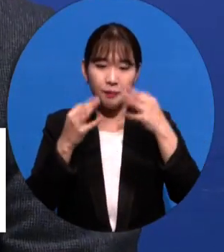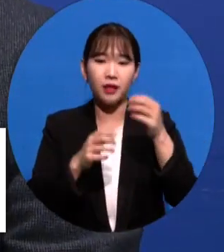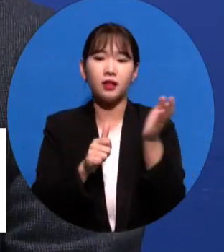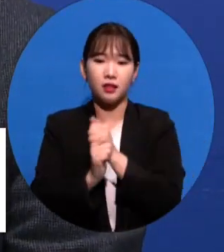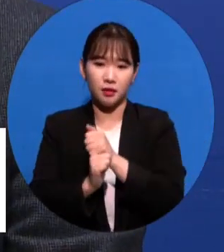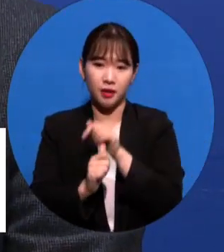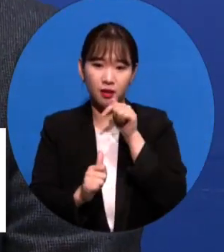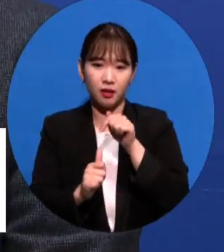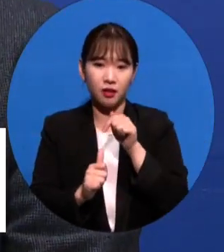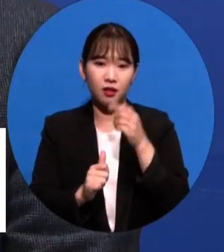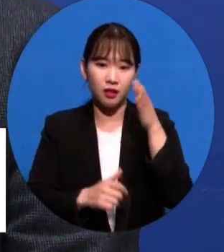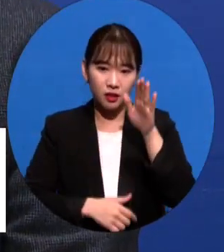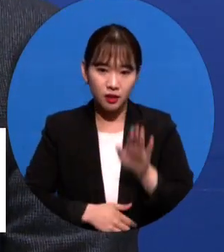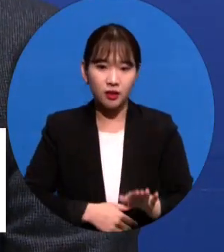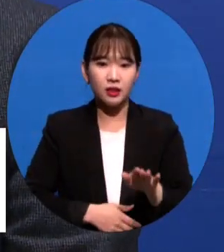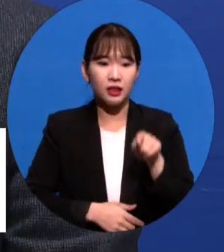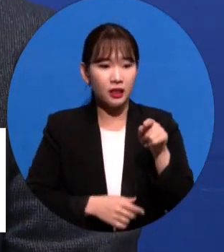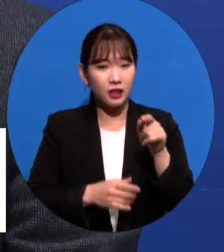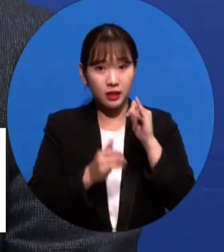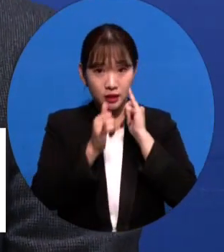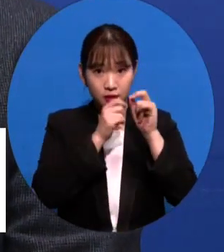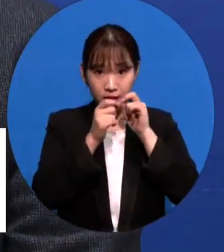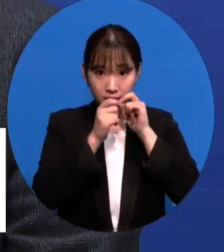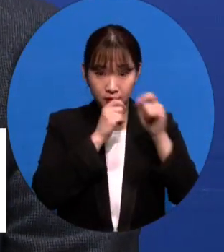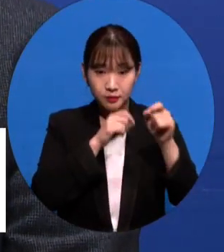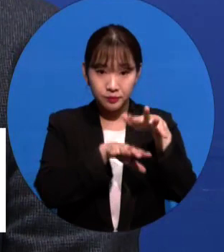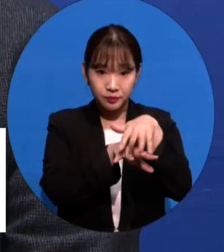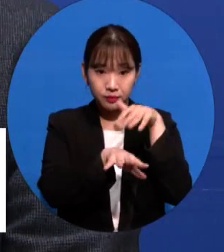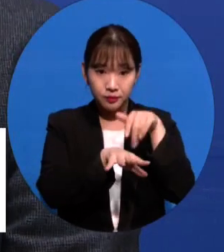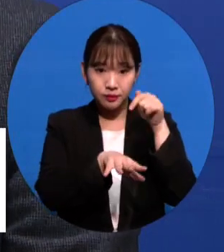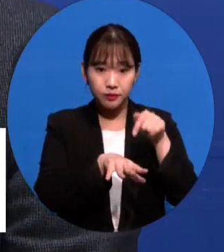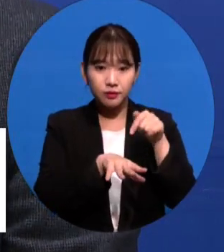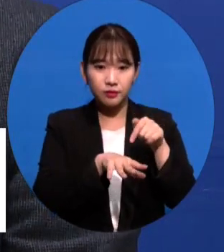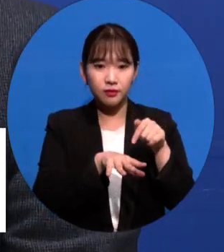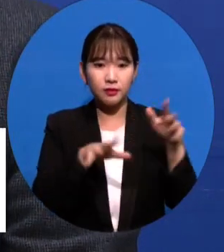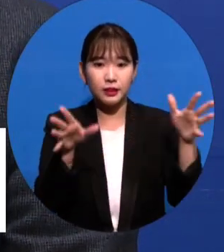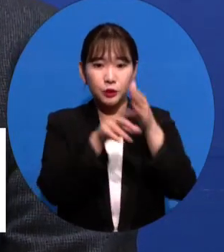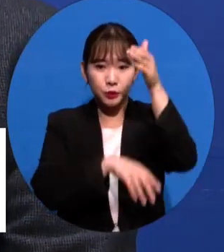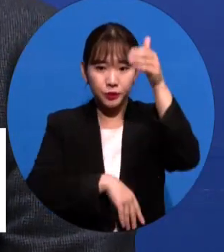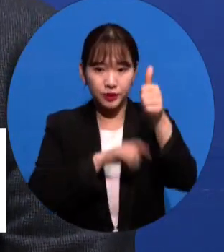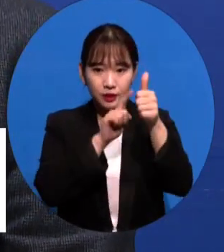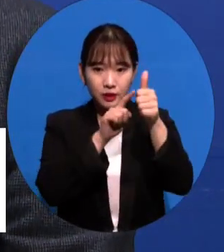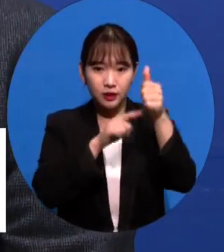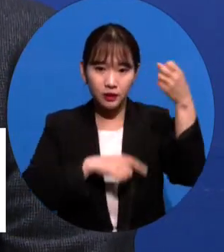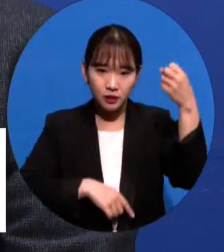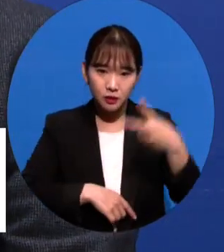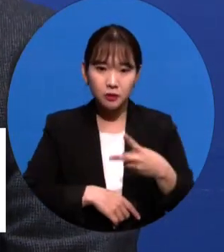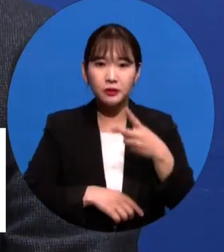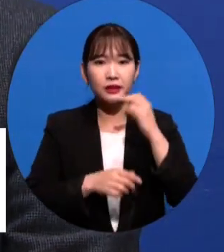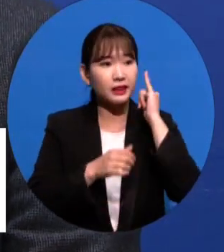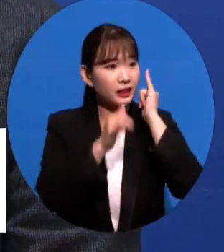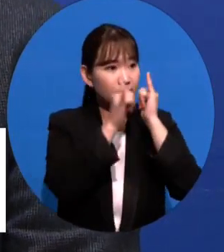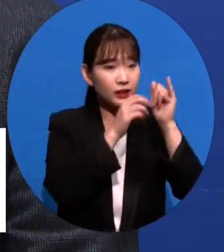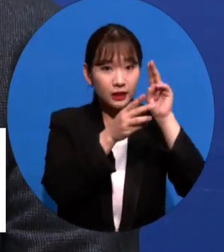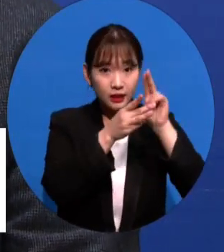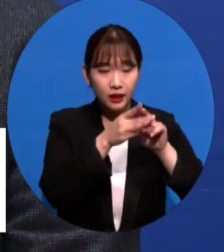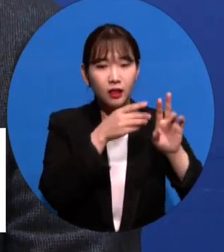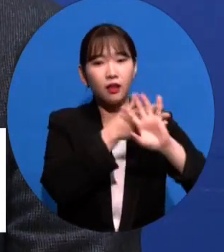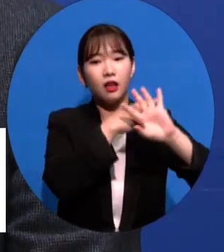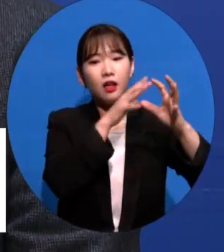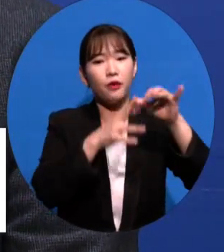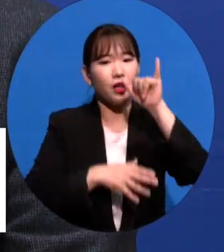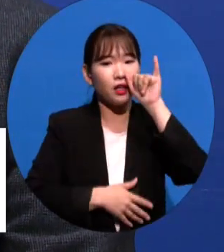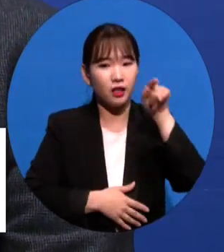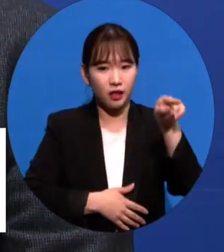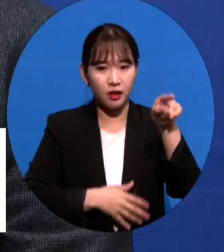하고 있습니다. 그렇지만 이 보이스피싱 조직들은 총책이나 그 콜센터들은 해외